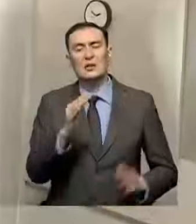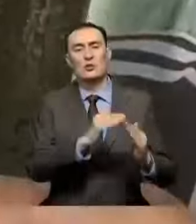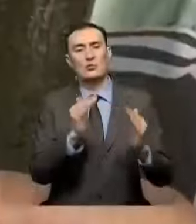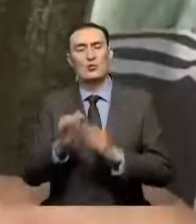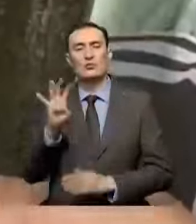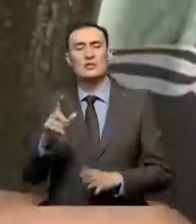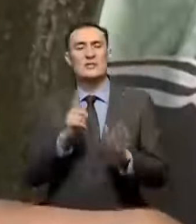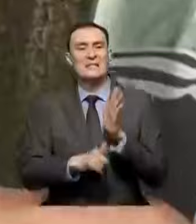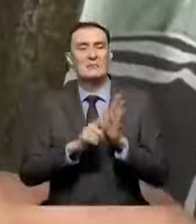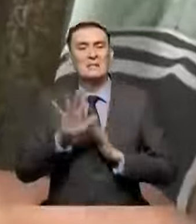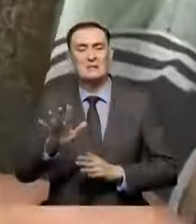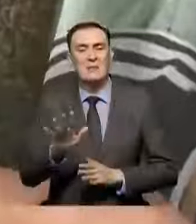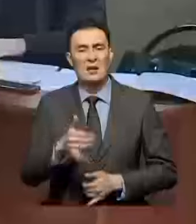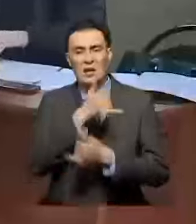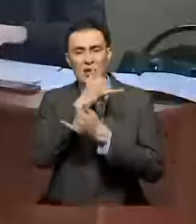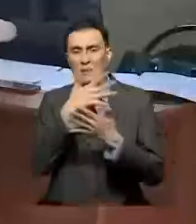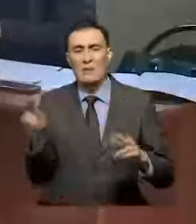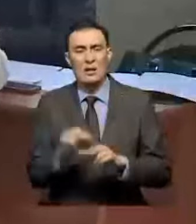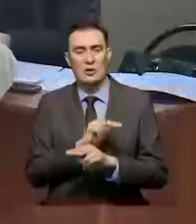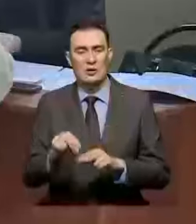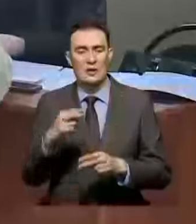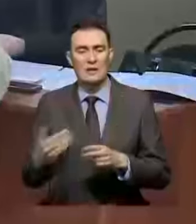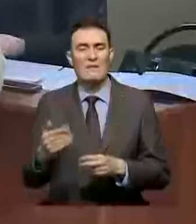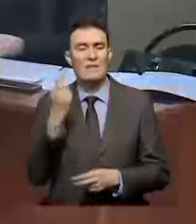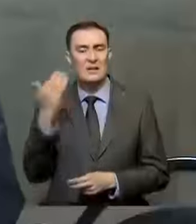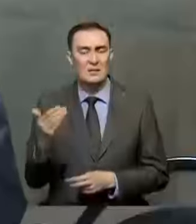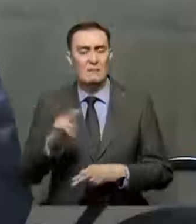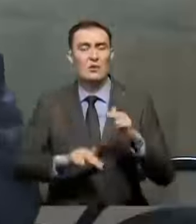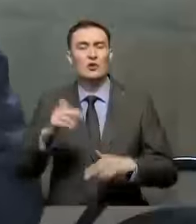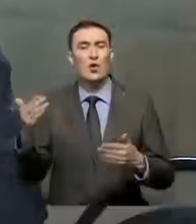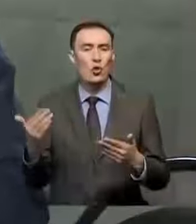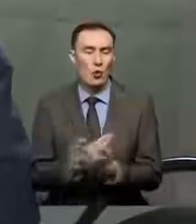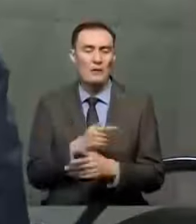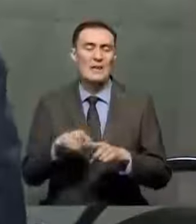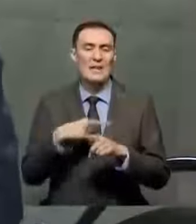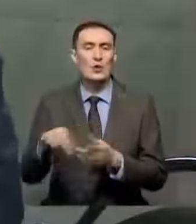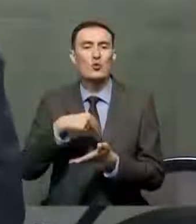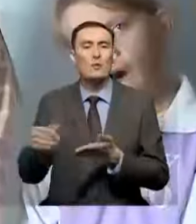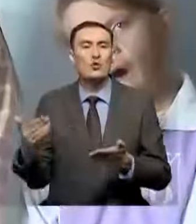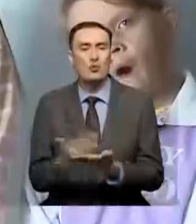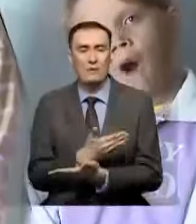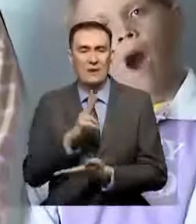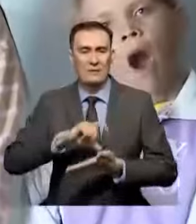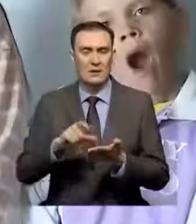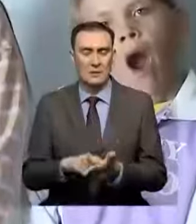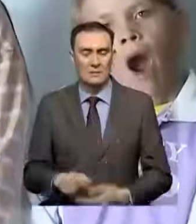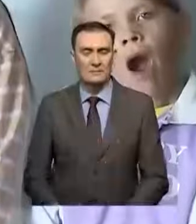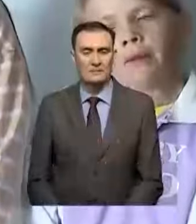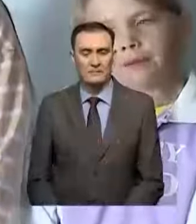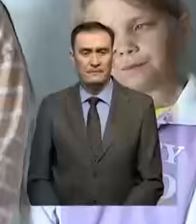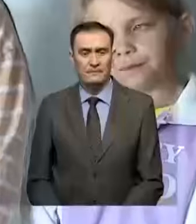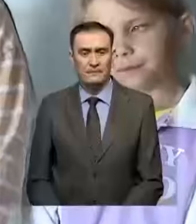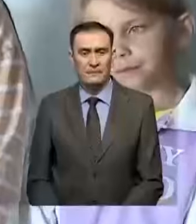них 475 не подлежит восстановлению. Их владельцам построят или купят новое жилье. Люди пострадали от паводков,